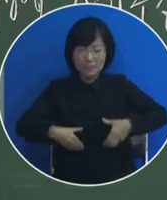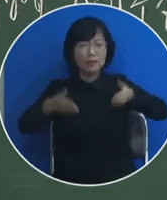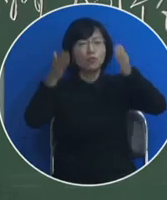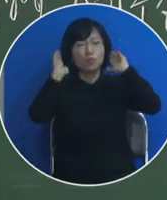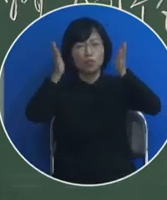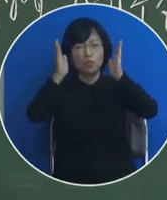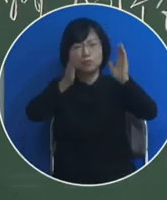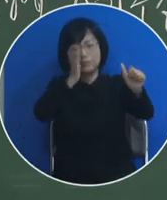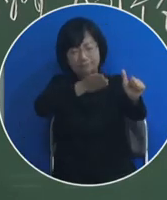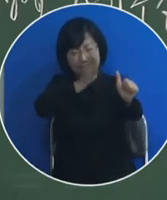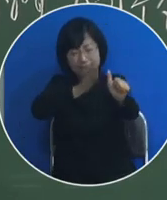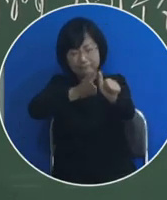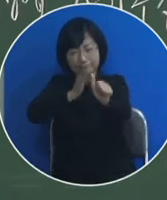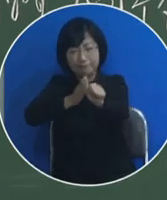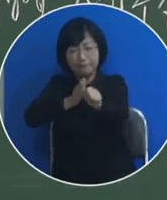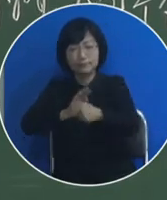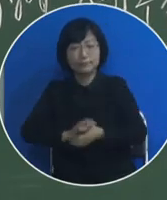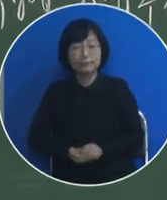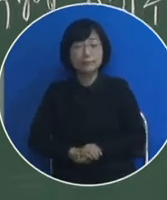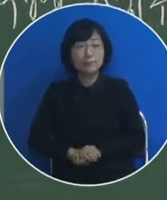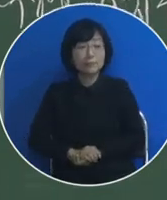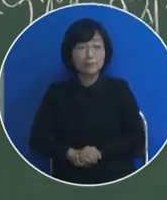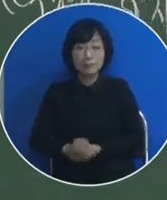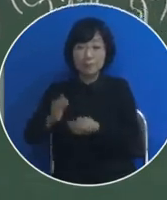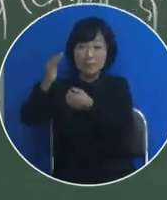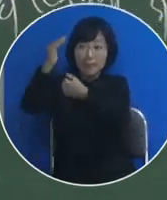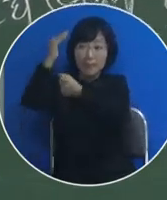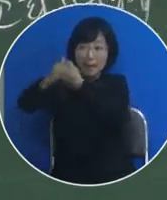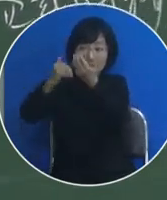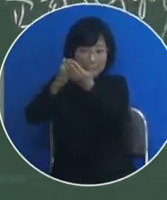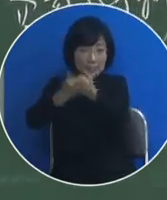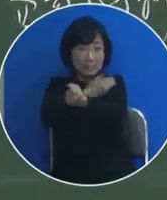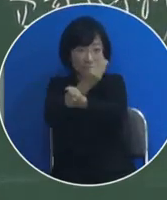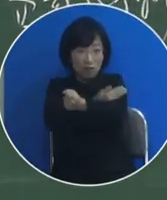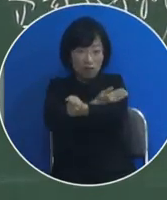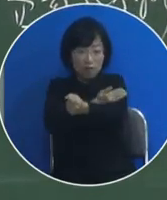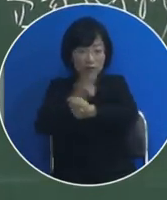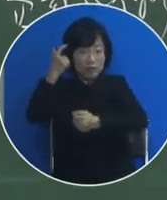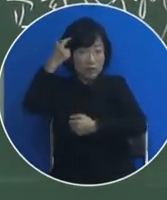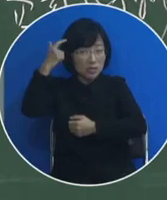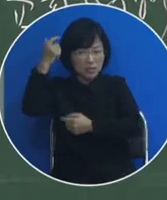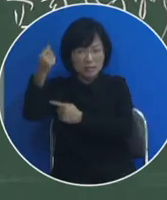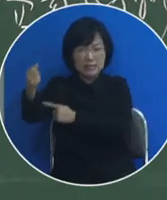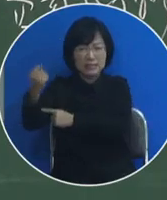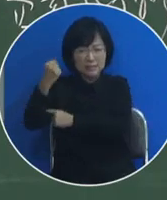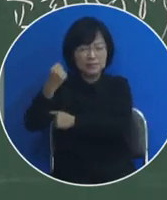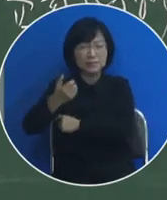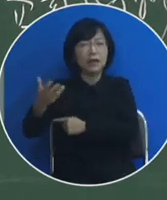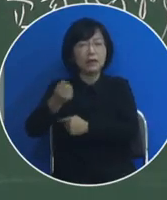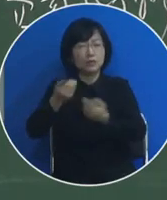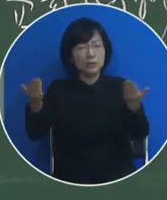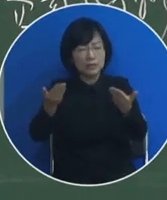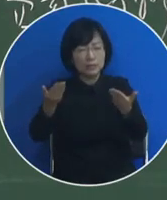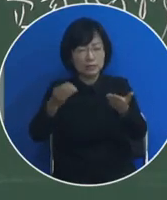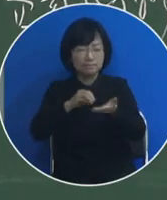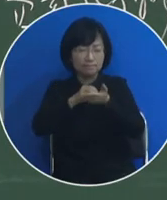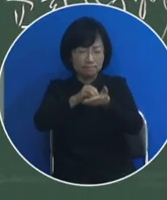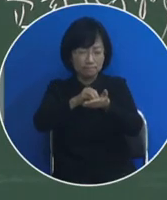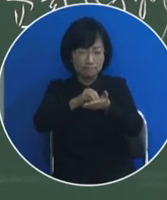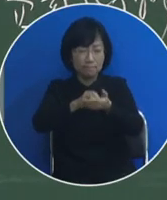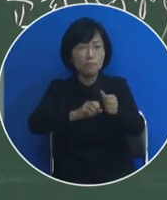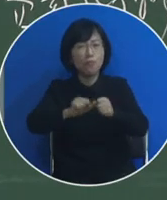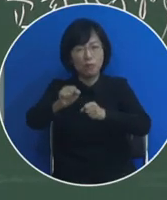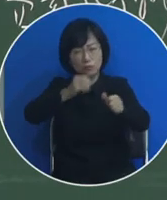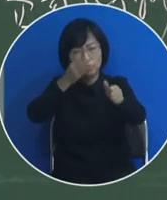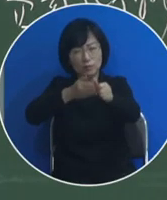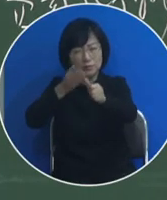within God's power you should study. 예, 진짜 여러분들이 하나님의 능력, 영적 힘 가지고 직장 생활해야 돼요. 안 그러면 어려워서 못 하잖아요. And truly by God's power